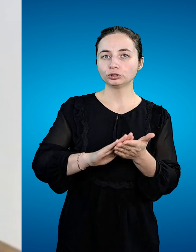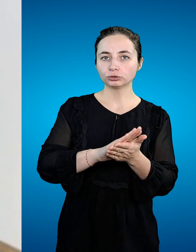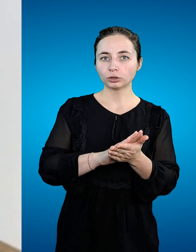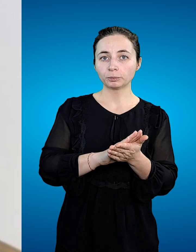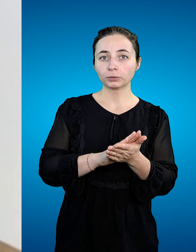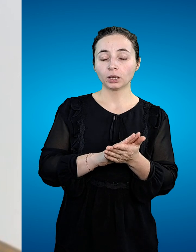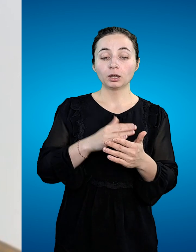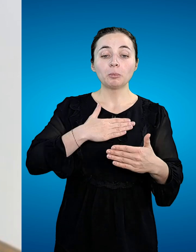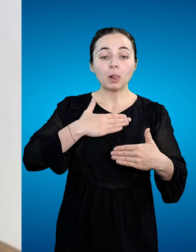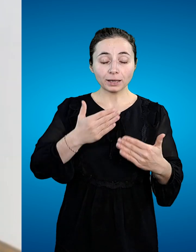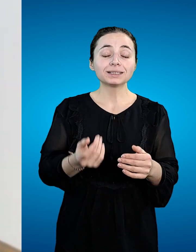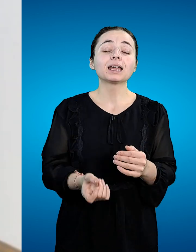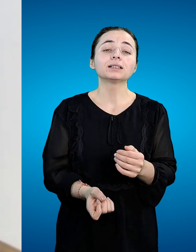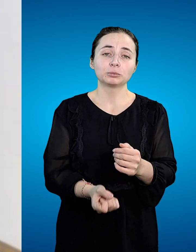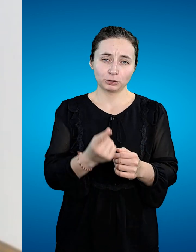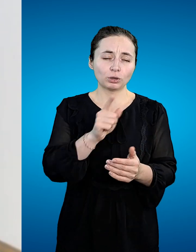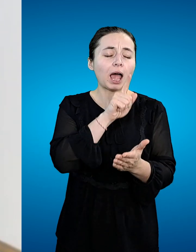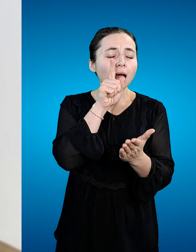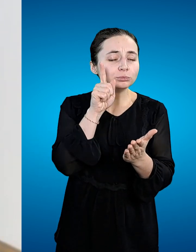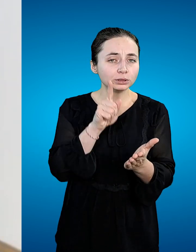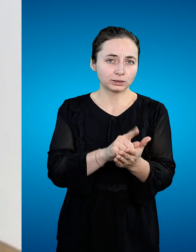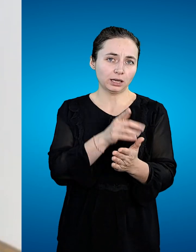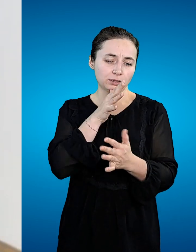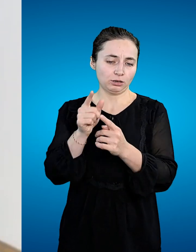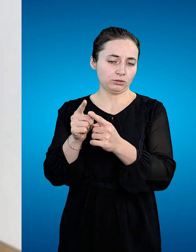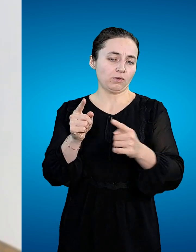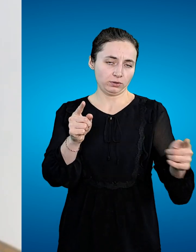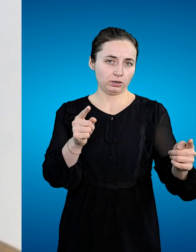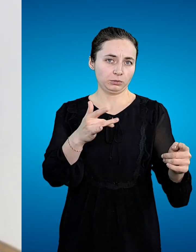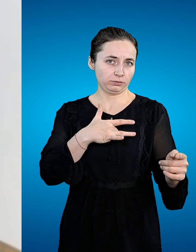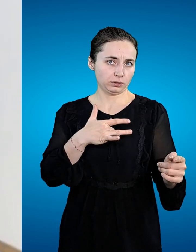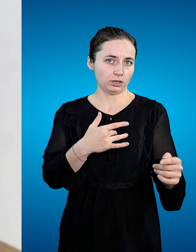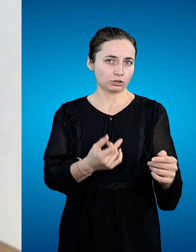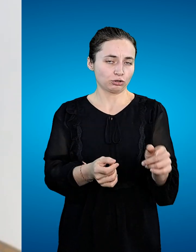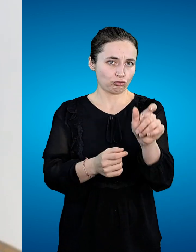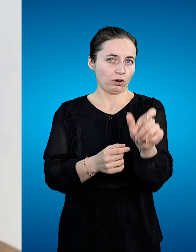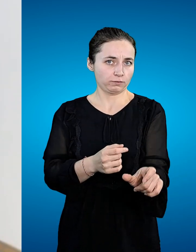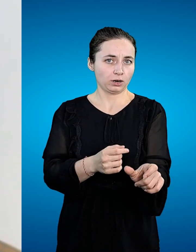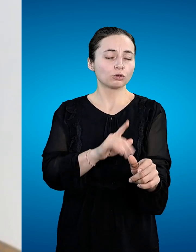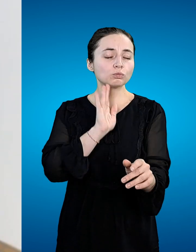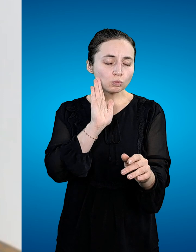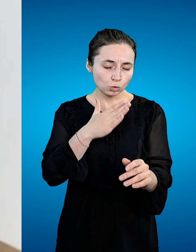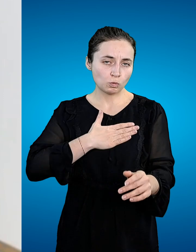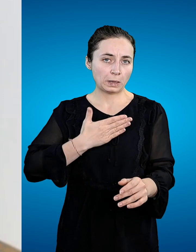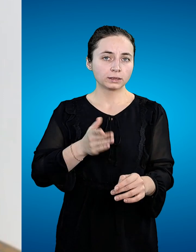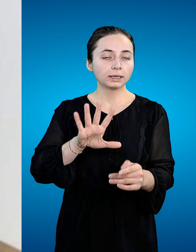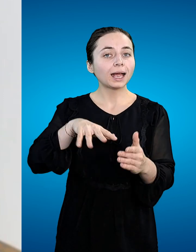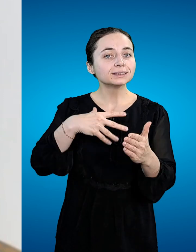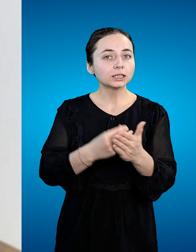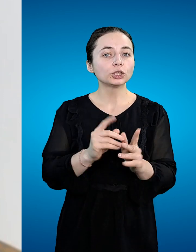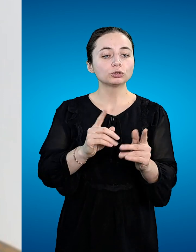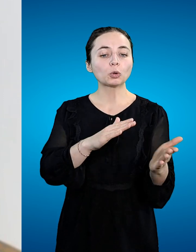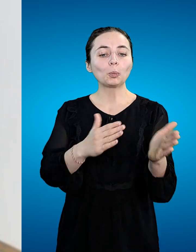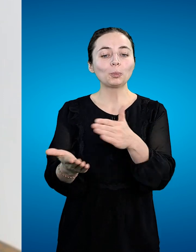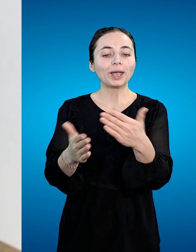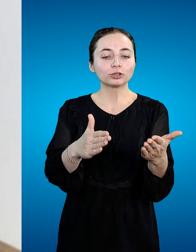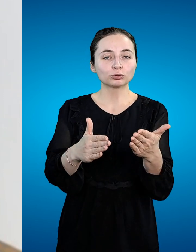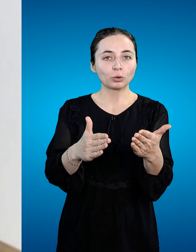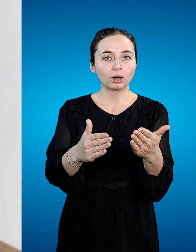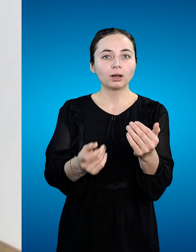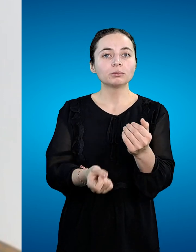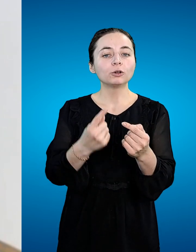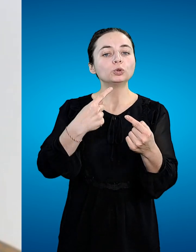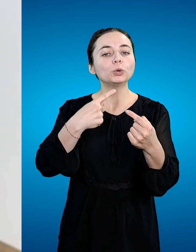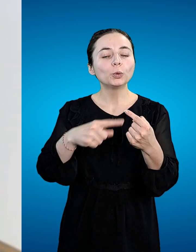допустим, ничего. Но благодарность придет обязательно со временем в сердце человека. Он будет благодарен. И это значит, что между